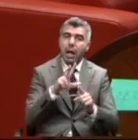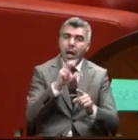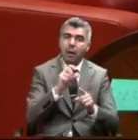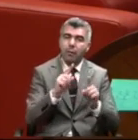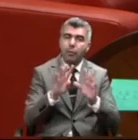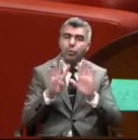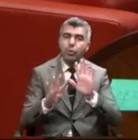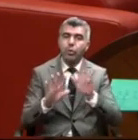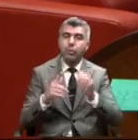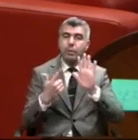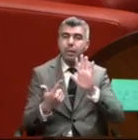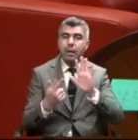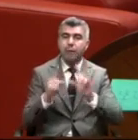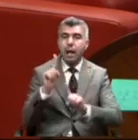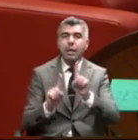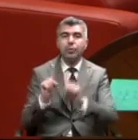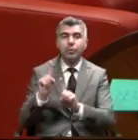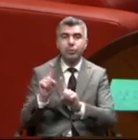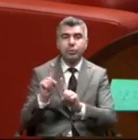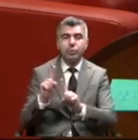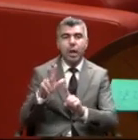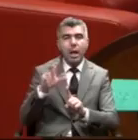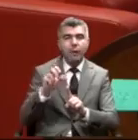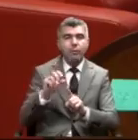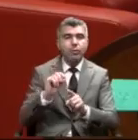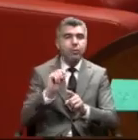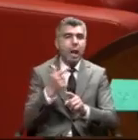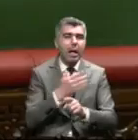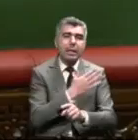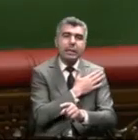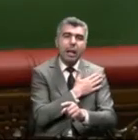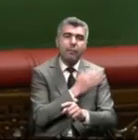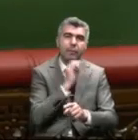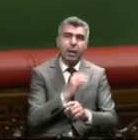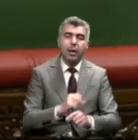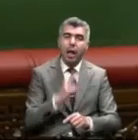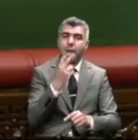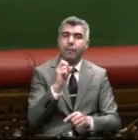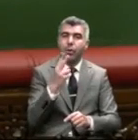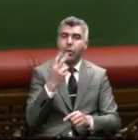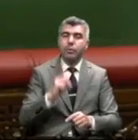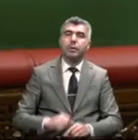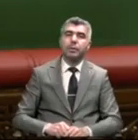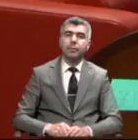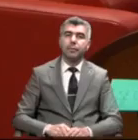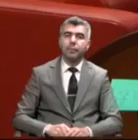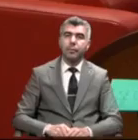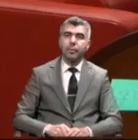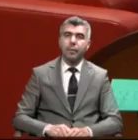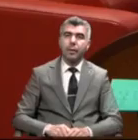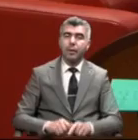في 11 ويعطيك المديونيه 2020 هبطناها